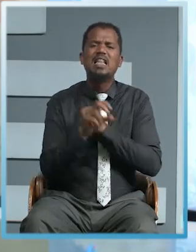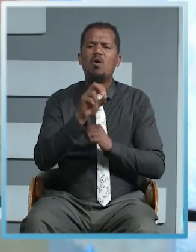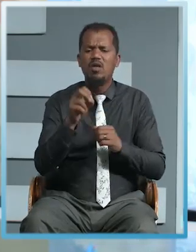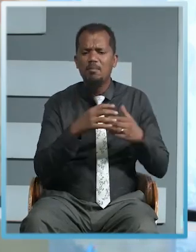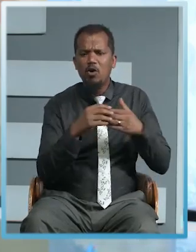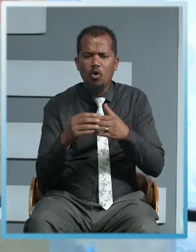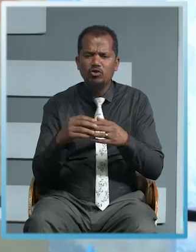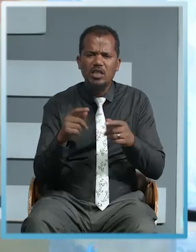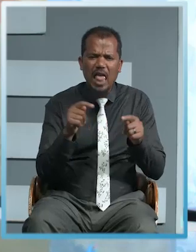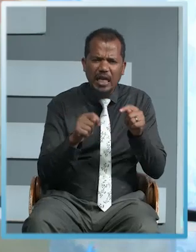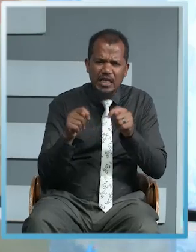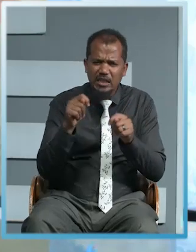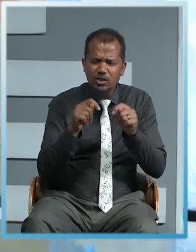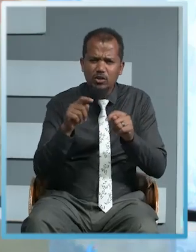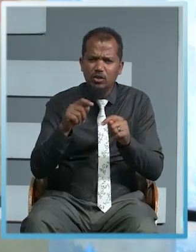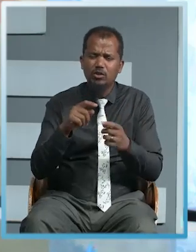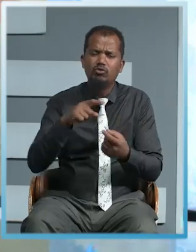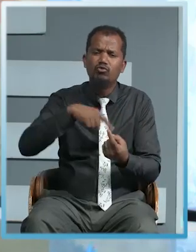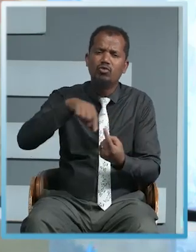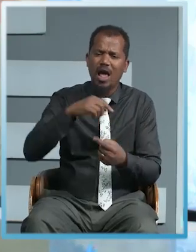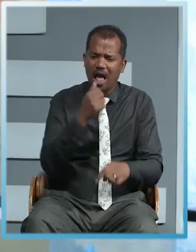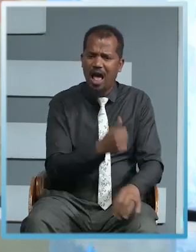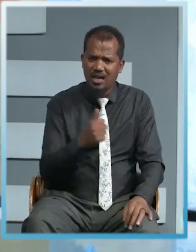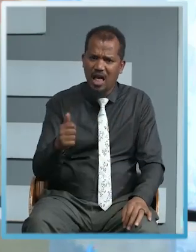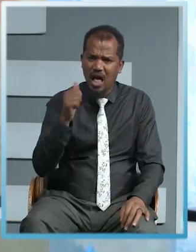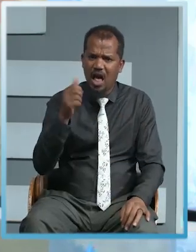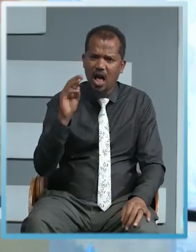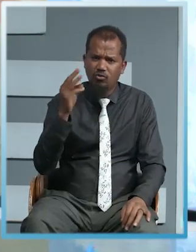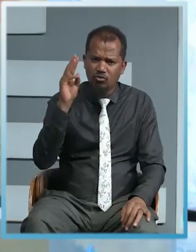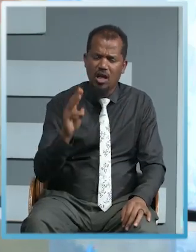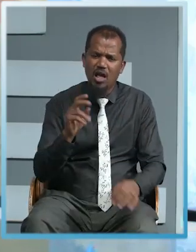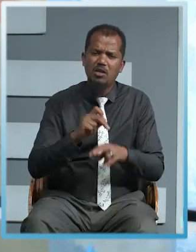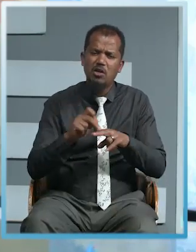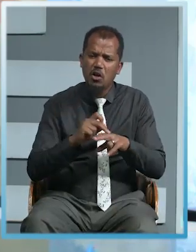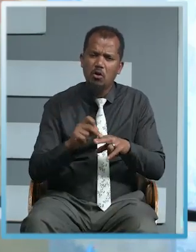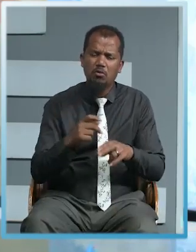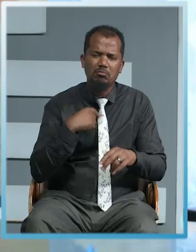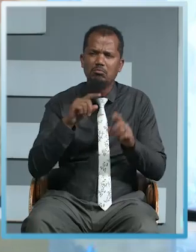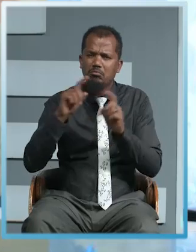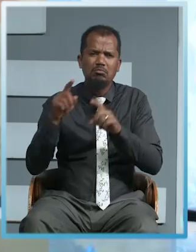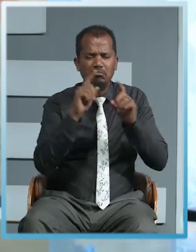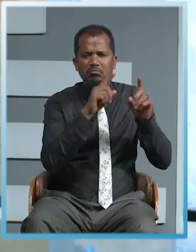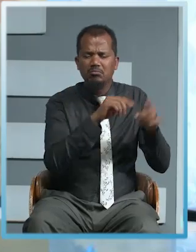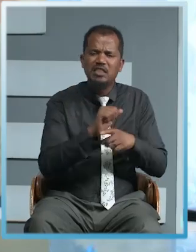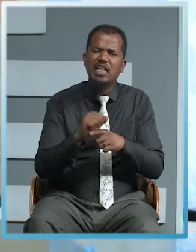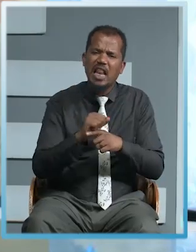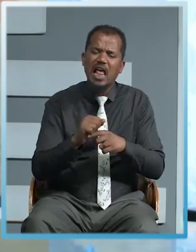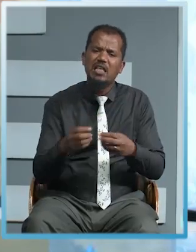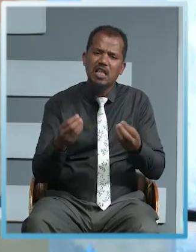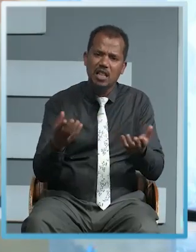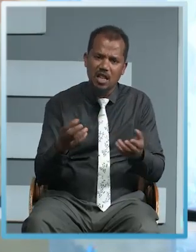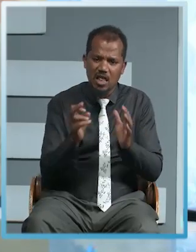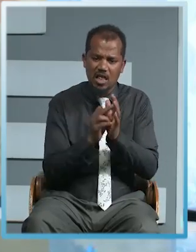መርሆች ቴክኒኮች ምናምን ዙሪያ እዚ አዲስ አበባ አሶሳ ድሬዳዋ እንዲህ ብቅ ብለን ሰተና